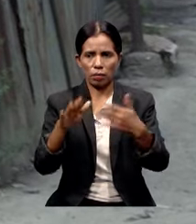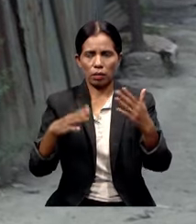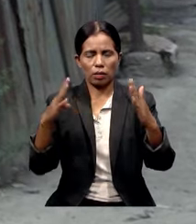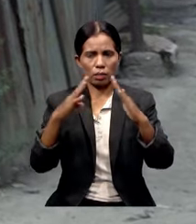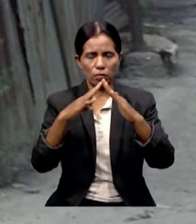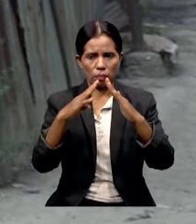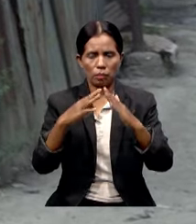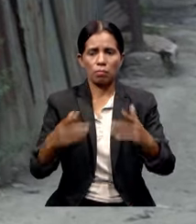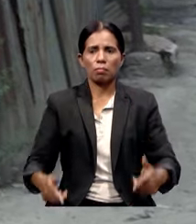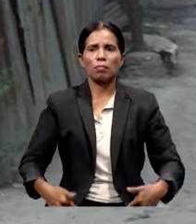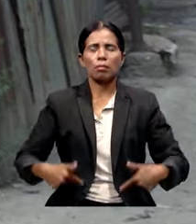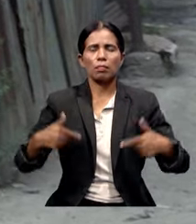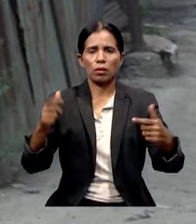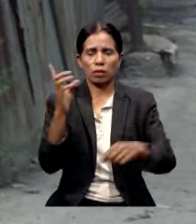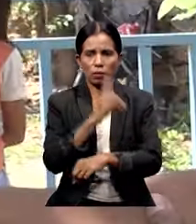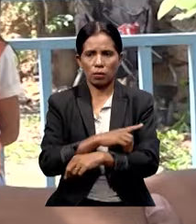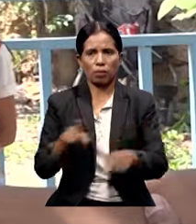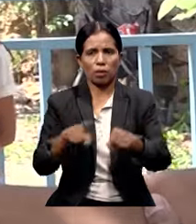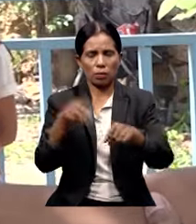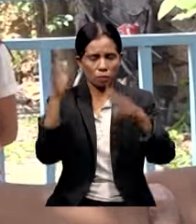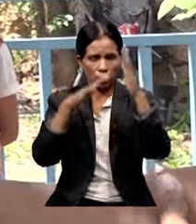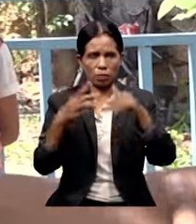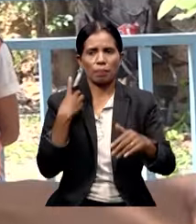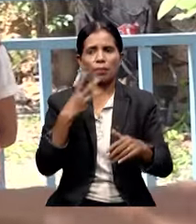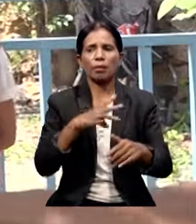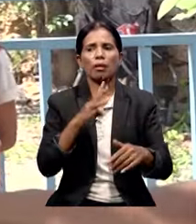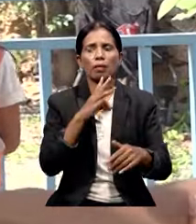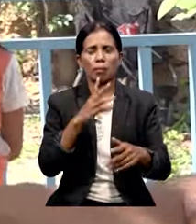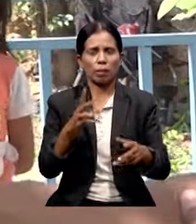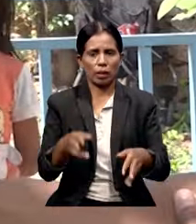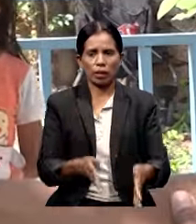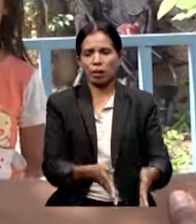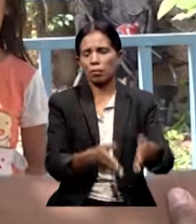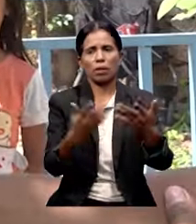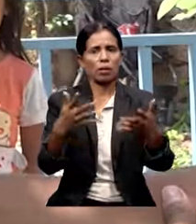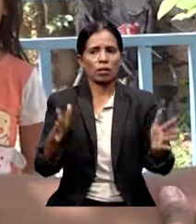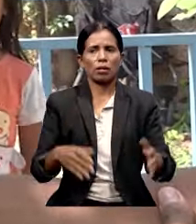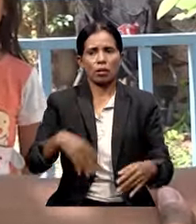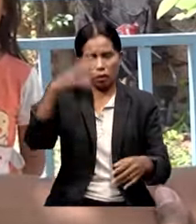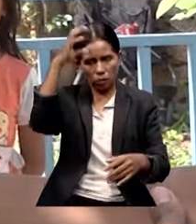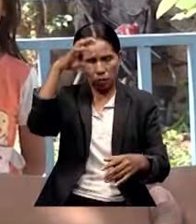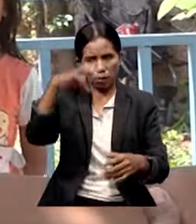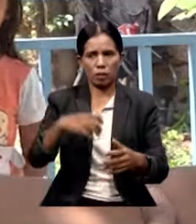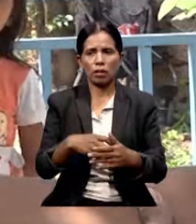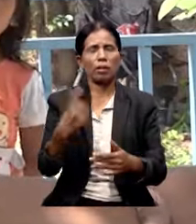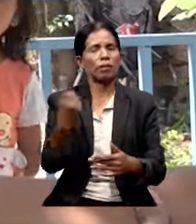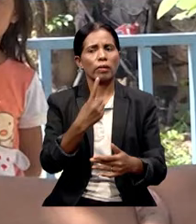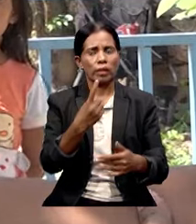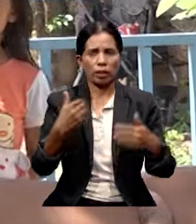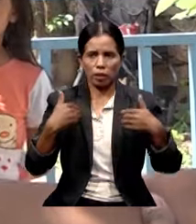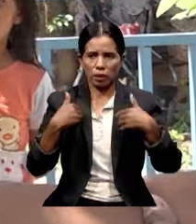lor lor ne ya nemak sai problema tan aminia ne bedalan mak la iha nebe kuando udan tau ne sempre iha